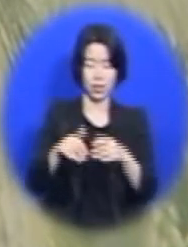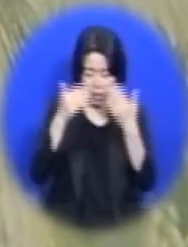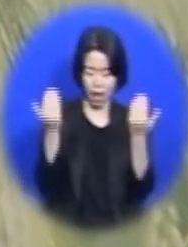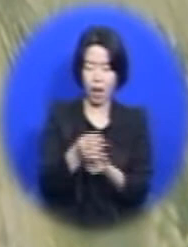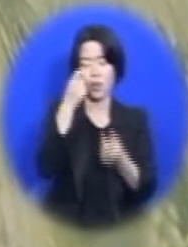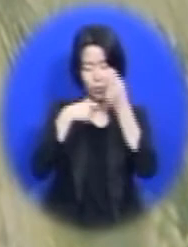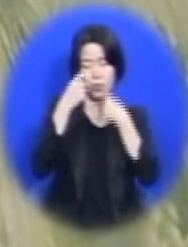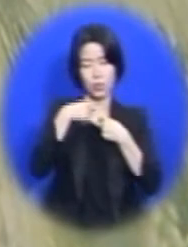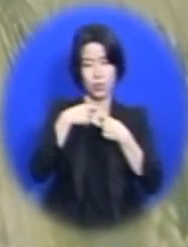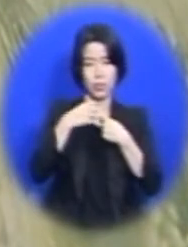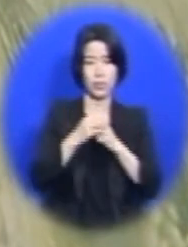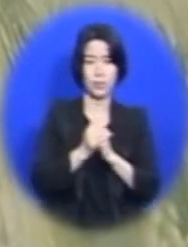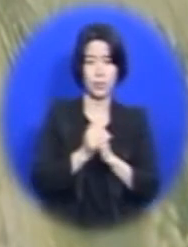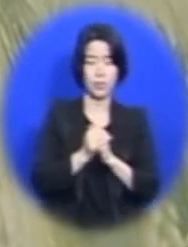울었습니다.